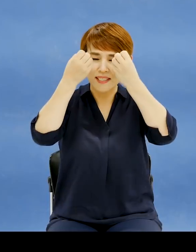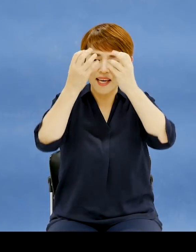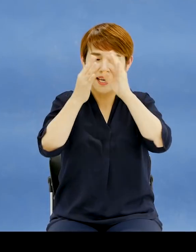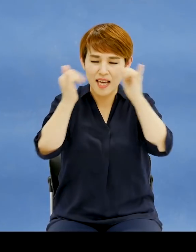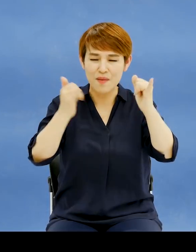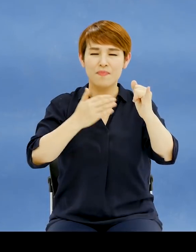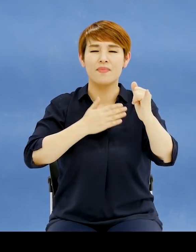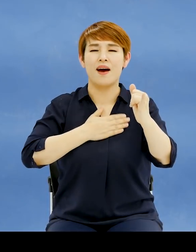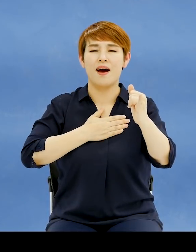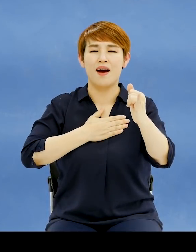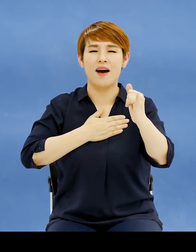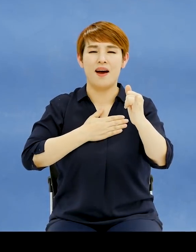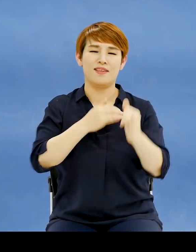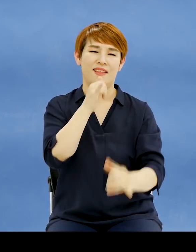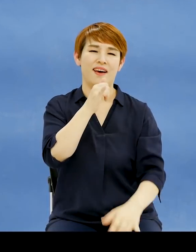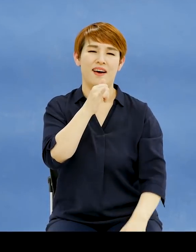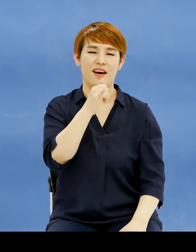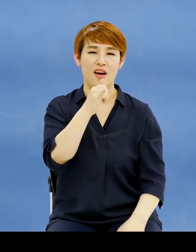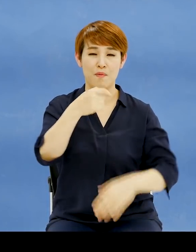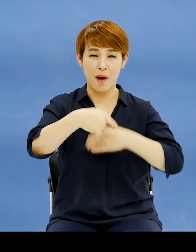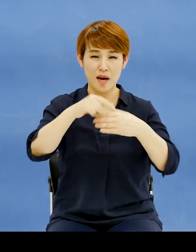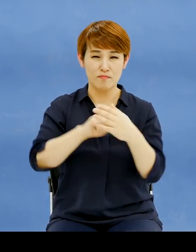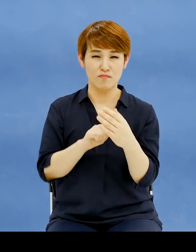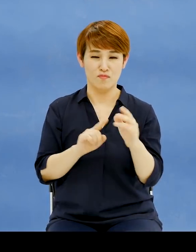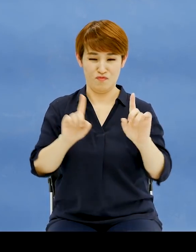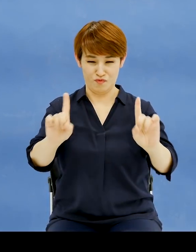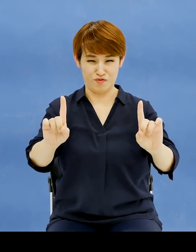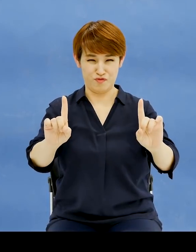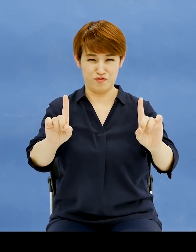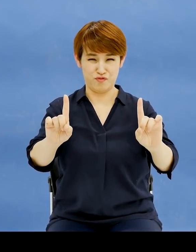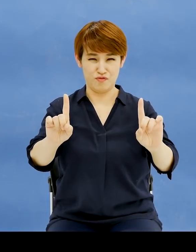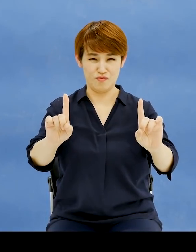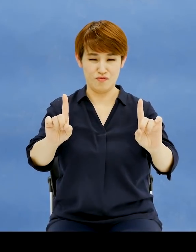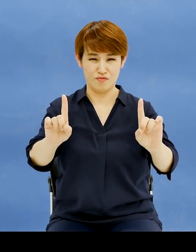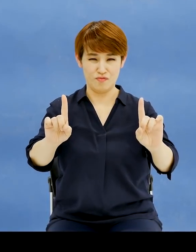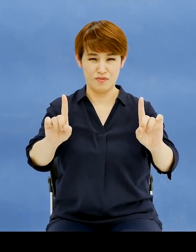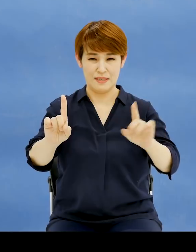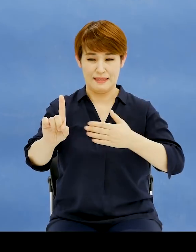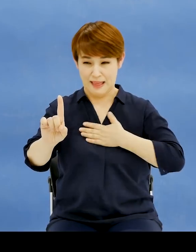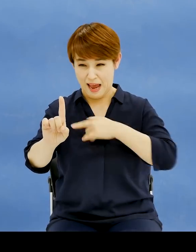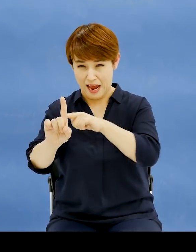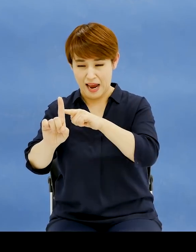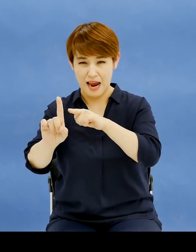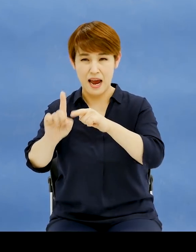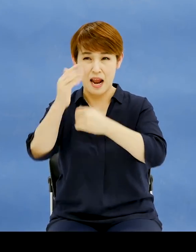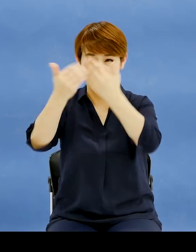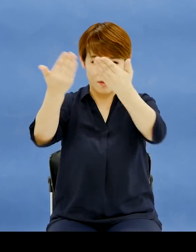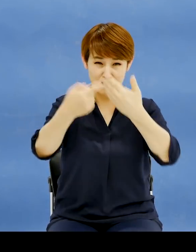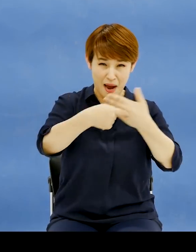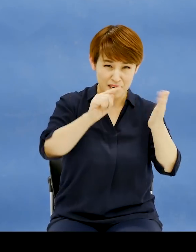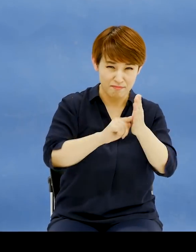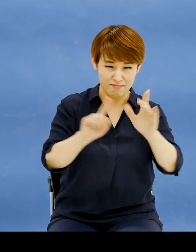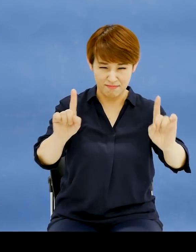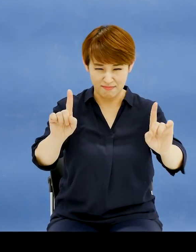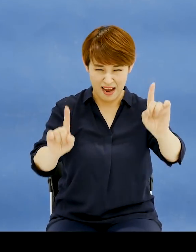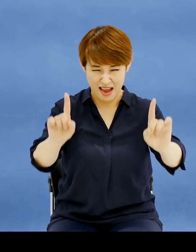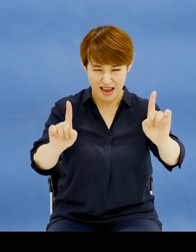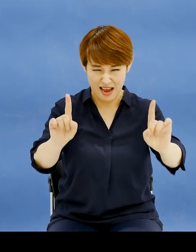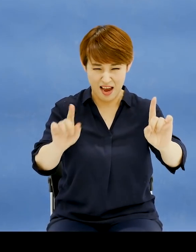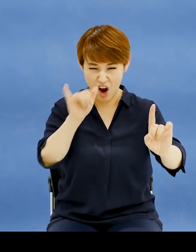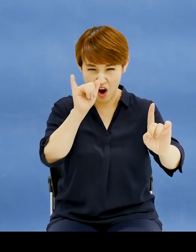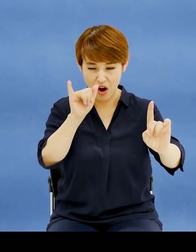부어주시는 새 사람의 나의 모습이 있구나. 그리고 이 두 마음이 그 사도 바울이 싸운다고 말씀하시잖아요. 네. 나의 옛